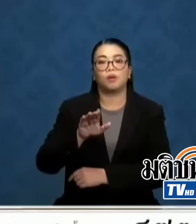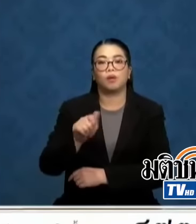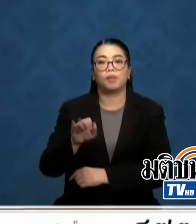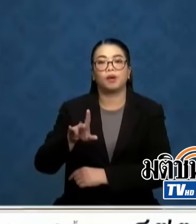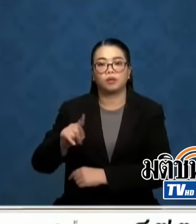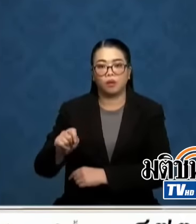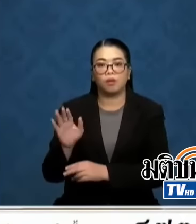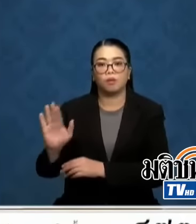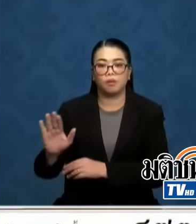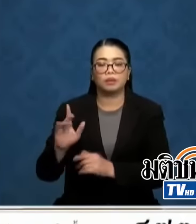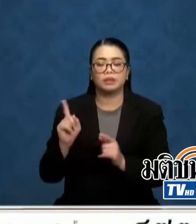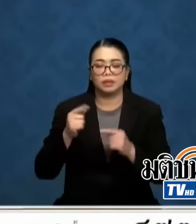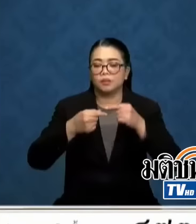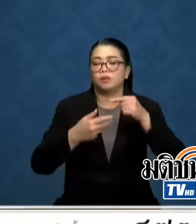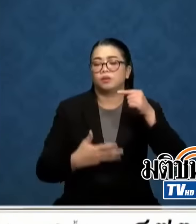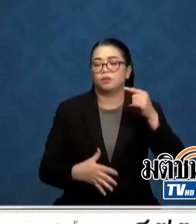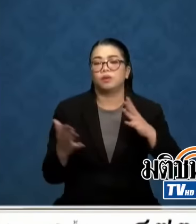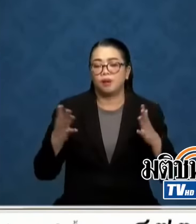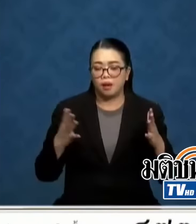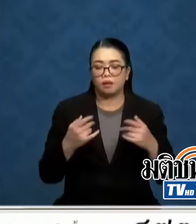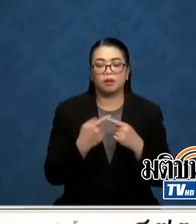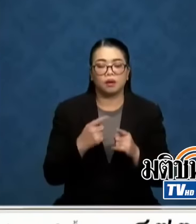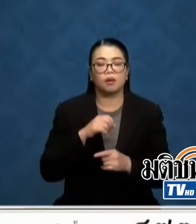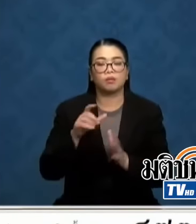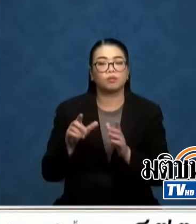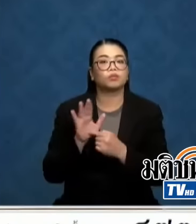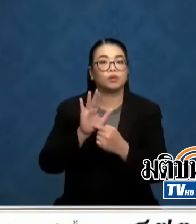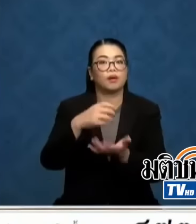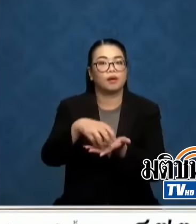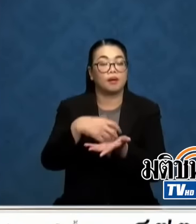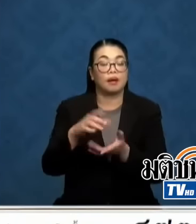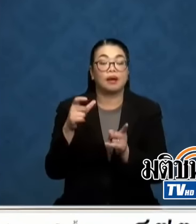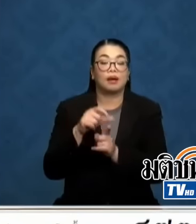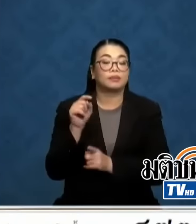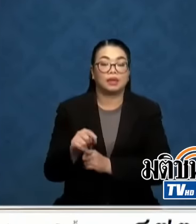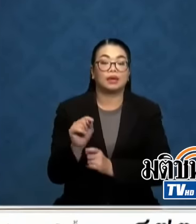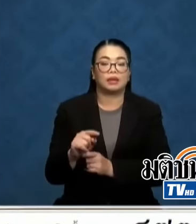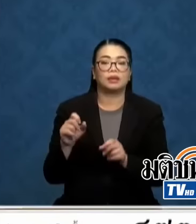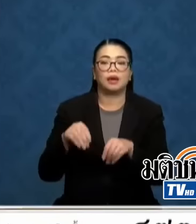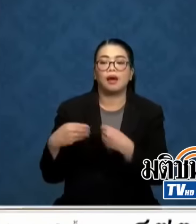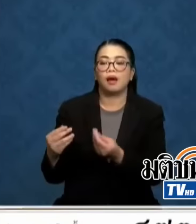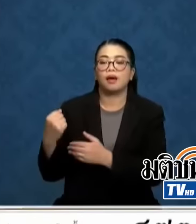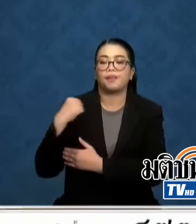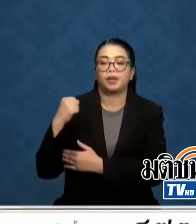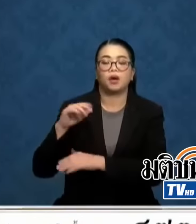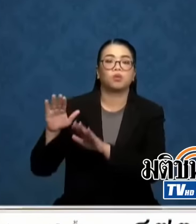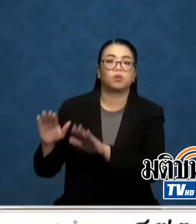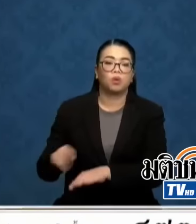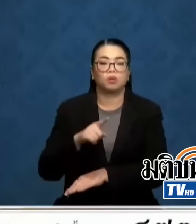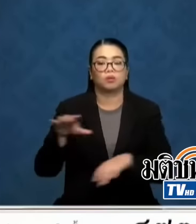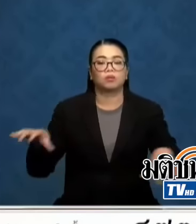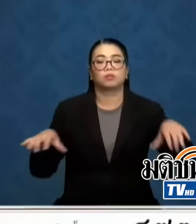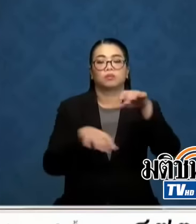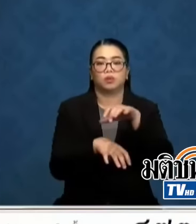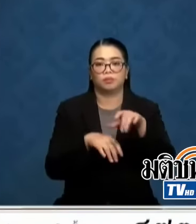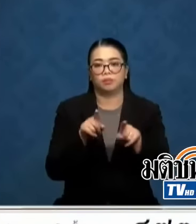นะครับจริงๆมันมีหลายข้อหลายประเด็นนะฮะแต่ว่าอย่างที่ผมบอกท่านประธานฮะคำสั่งนี้นะครับในระดับปฏิบัติงานก็